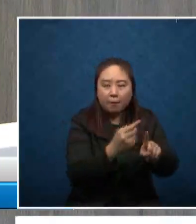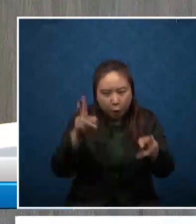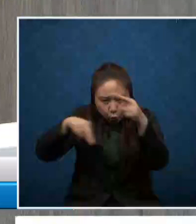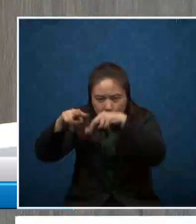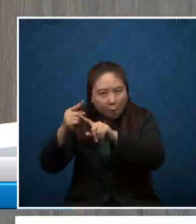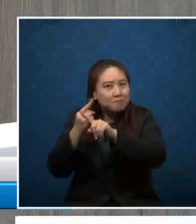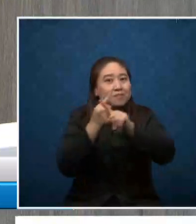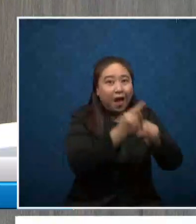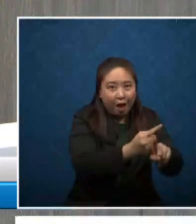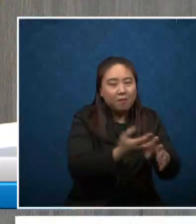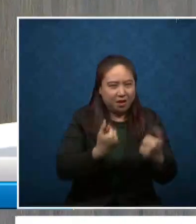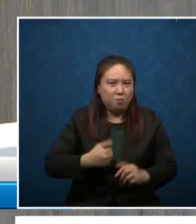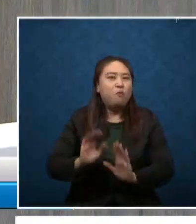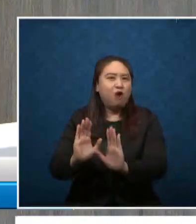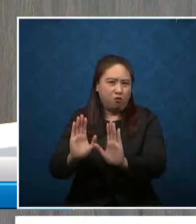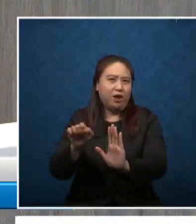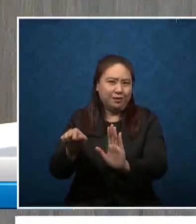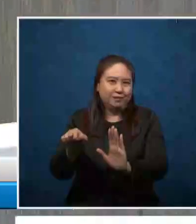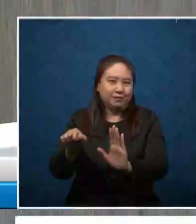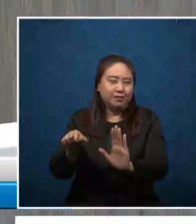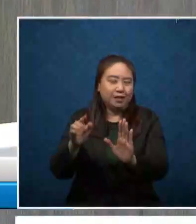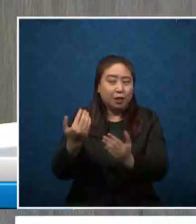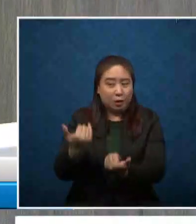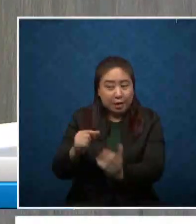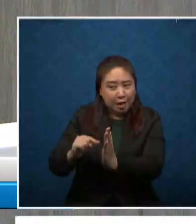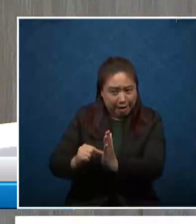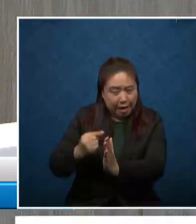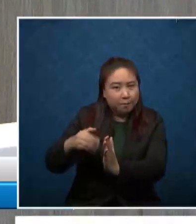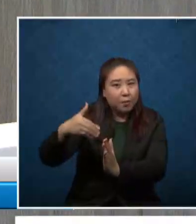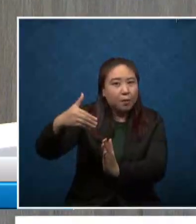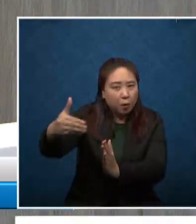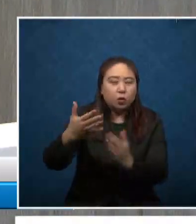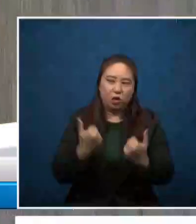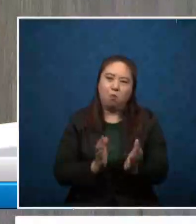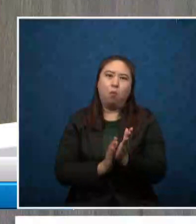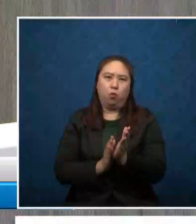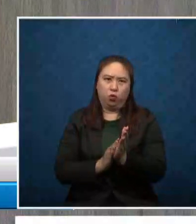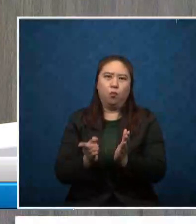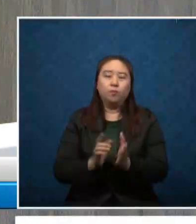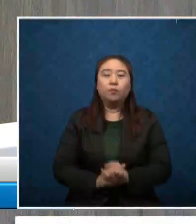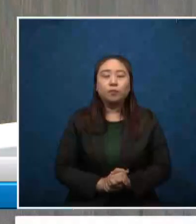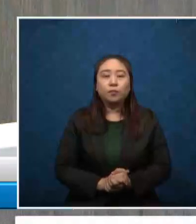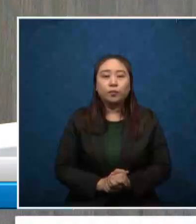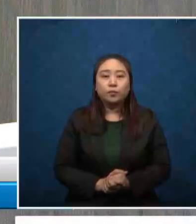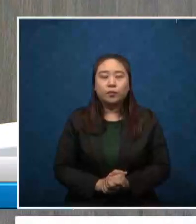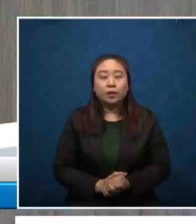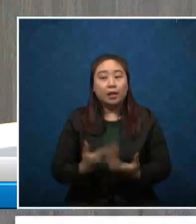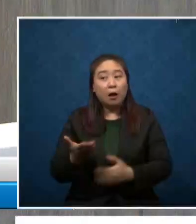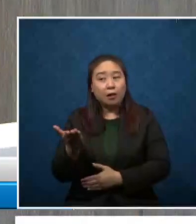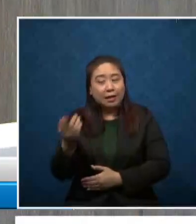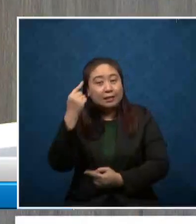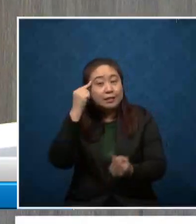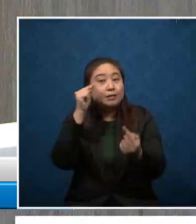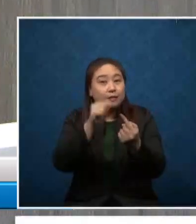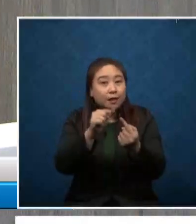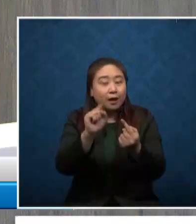ี้เปเรื่อนาคตซึ่ท่านไมเร่มได้แล้วก็ขอแดคามชนชมนอกจากนี้ท่านกยังนึถึงประเด็น